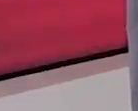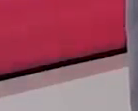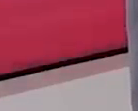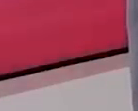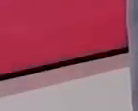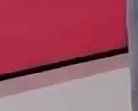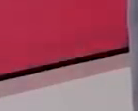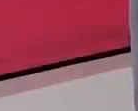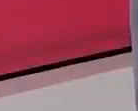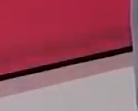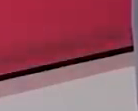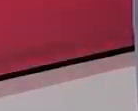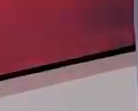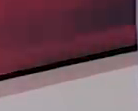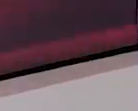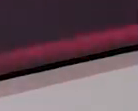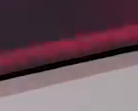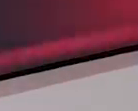TV